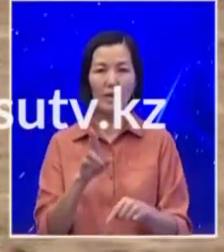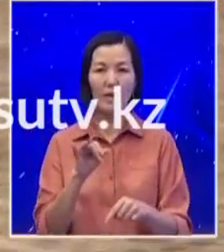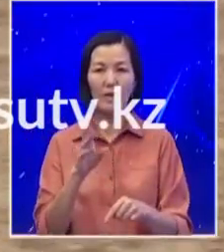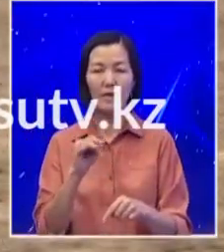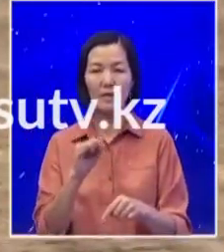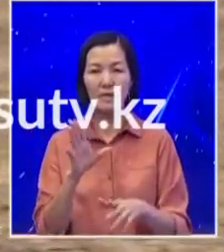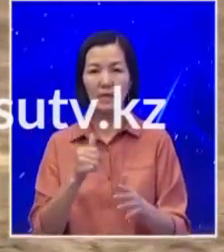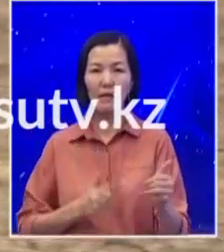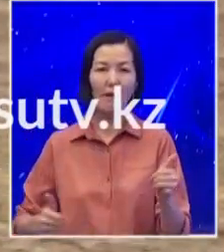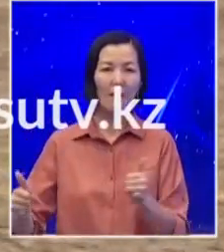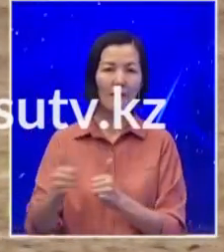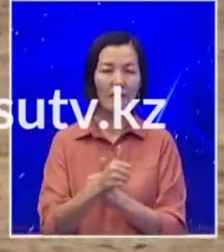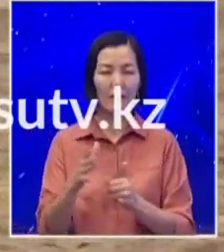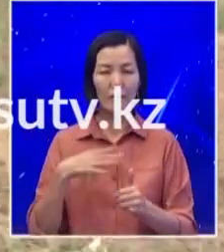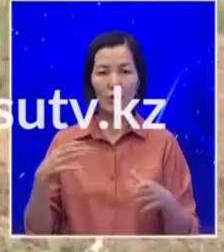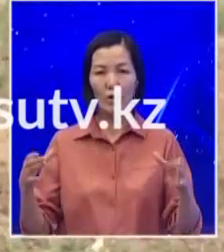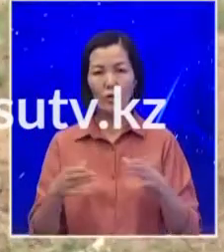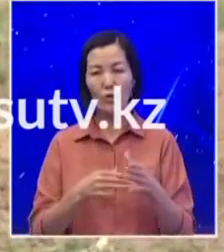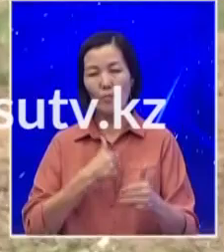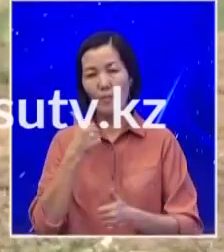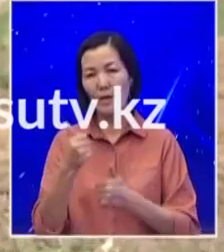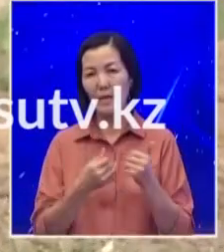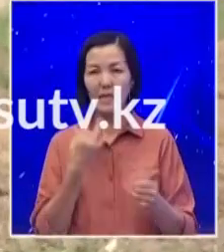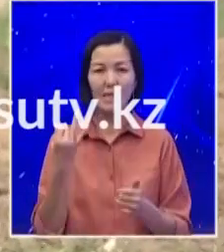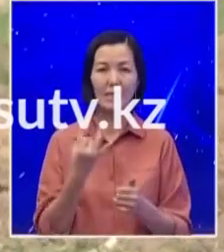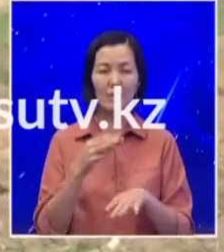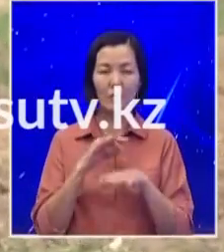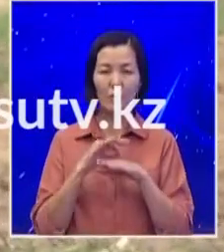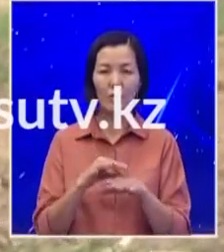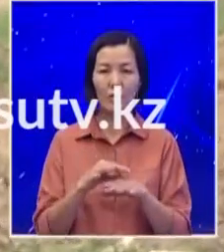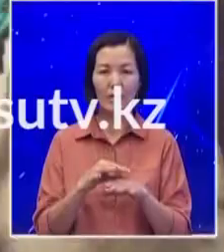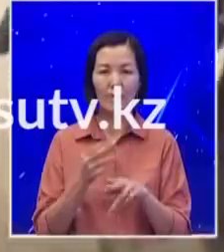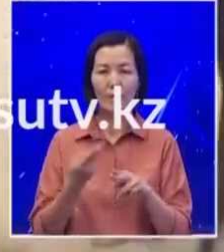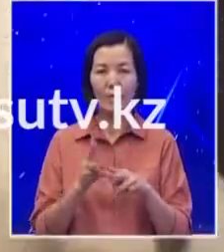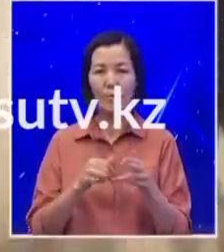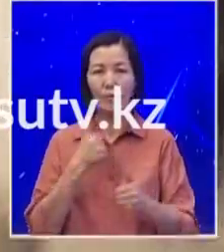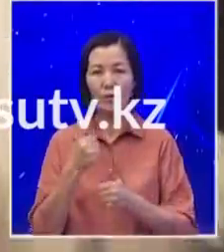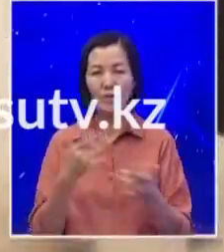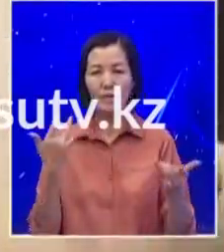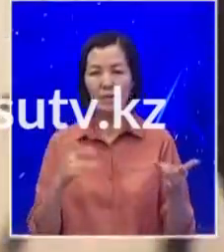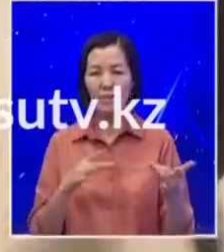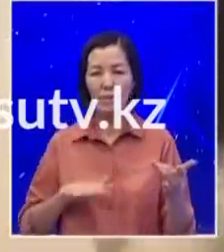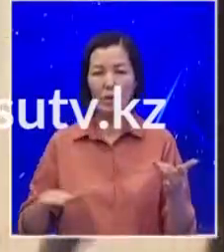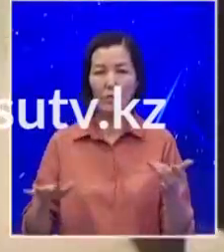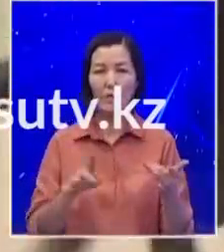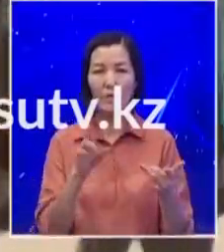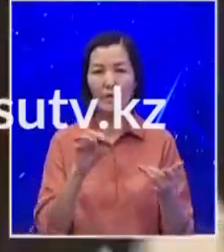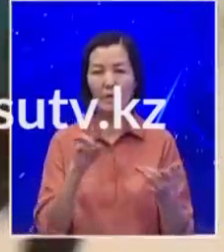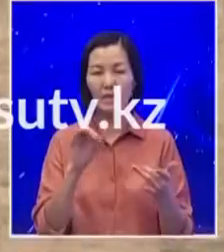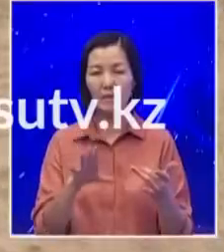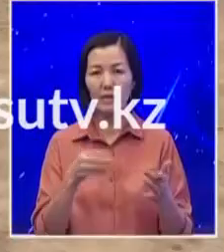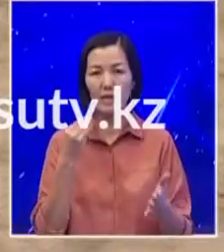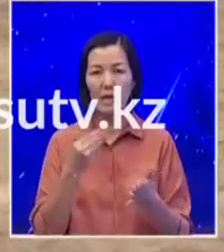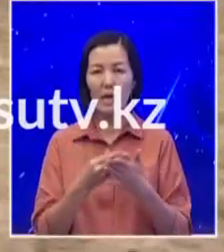өзгелерді шаңғаптырып кетті. Топ бәйге де аса қызықты әрі тартысты өтті. Бұл жарыста Жамбыл ауданындағы Кеңесбек асыл